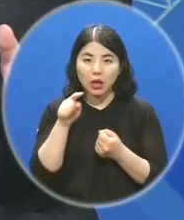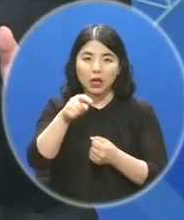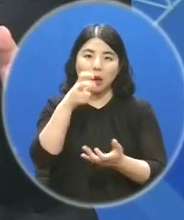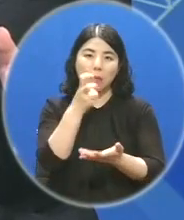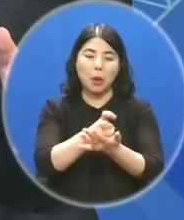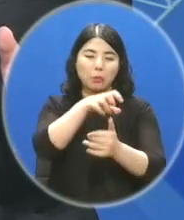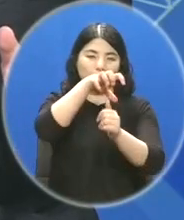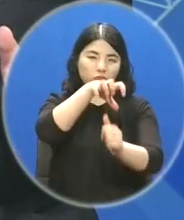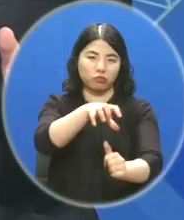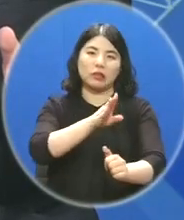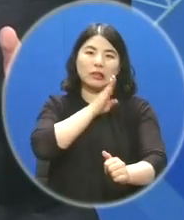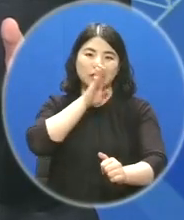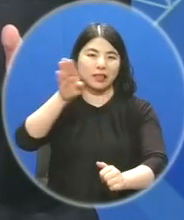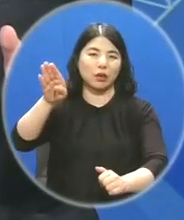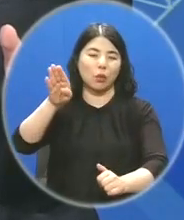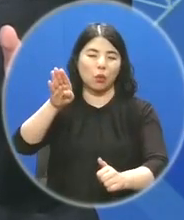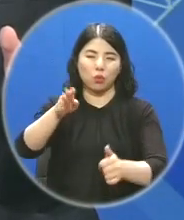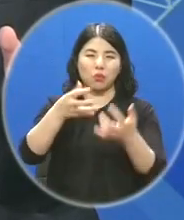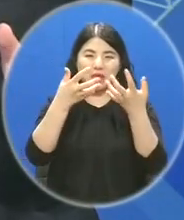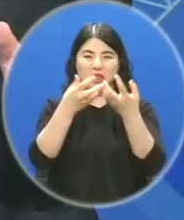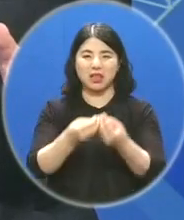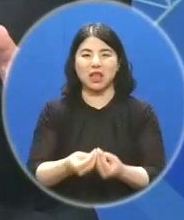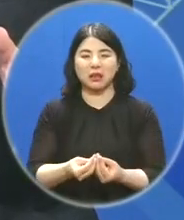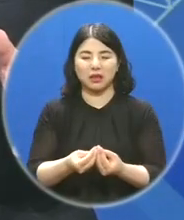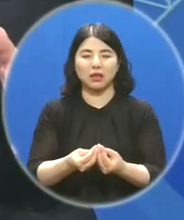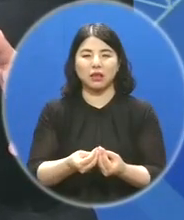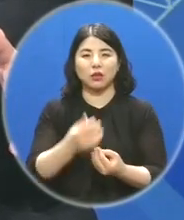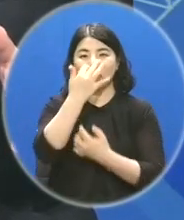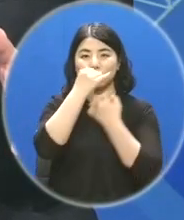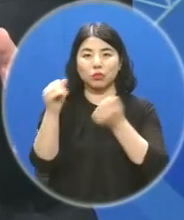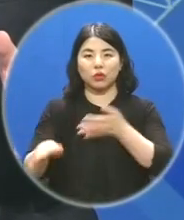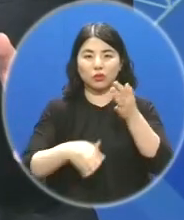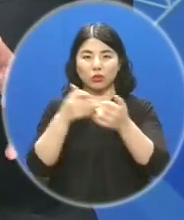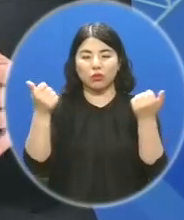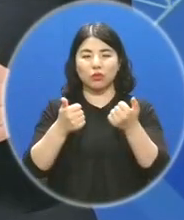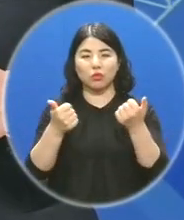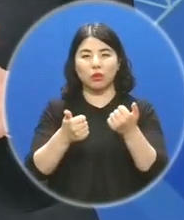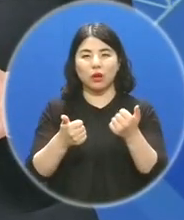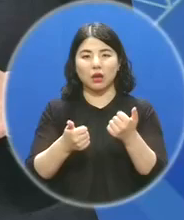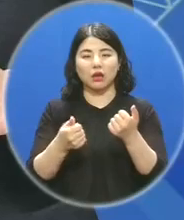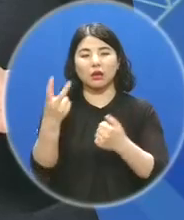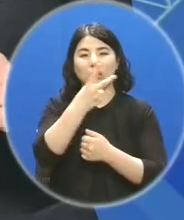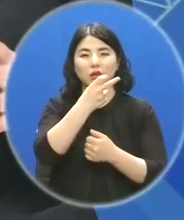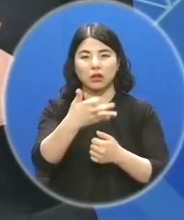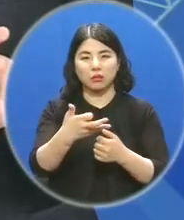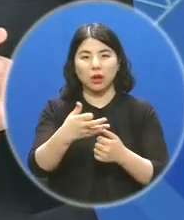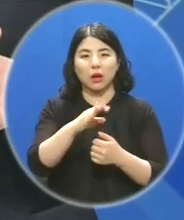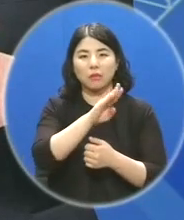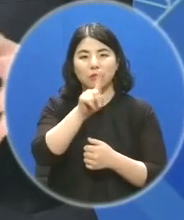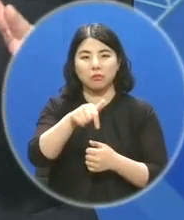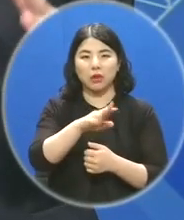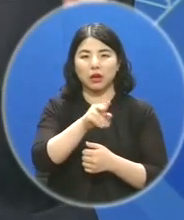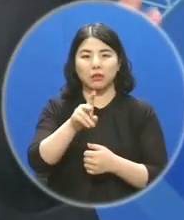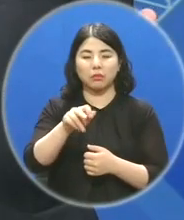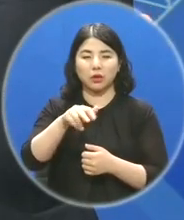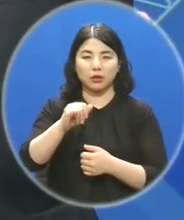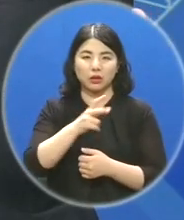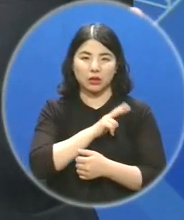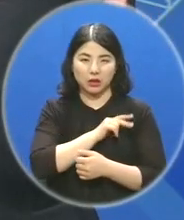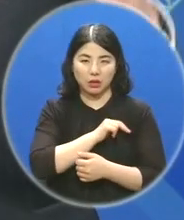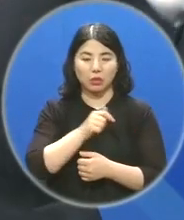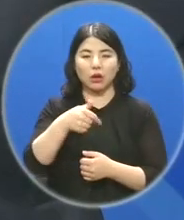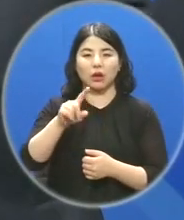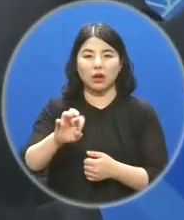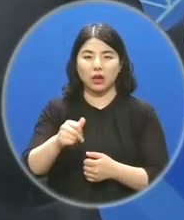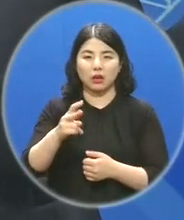법정 구속이나 기소되신 사례들이 충북도의회도 뭐 당장 2018년에 박병진 의원도 그랬고 네. 강현삼